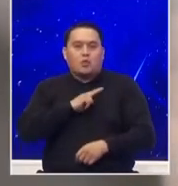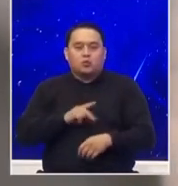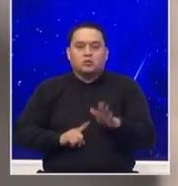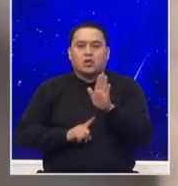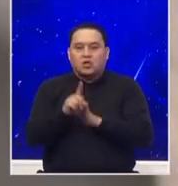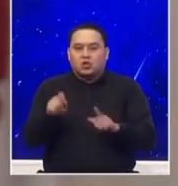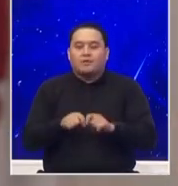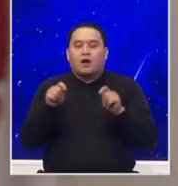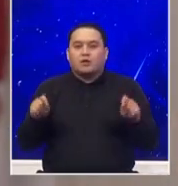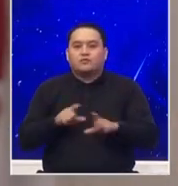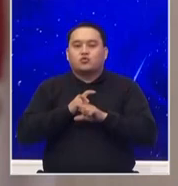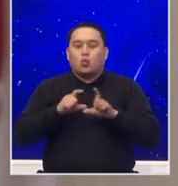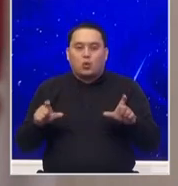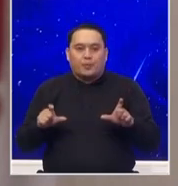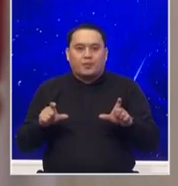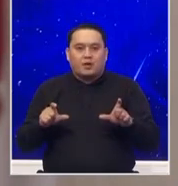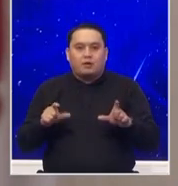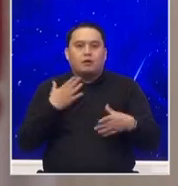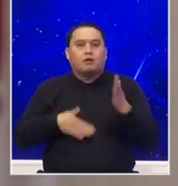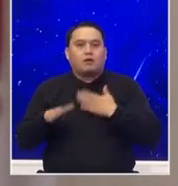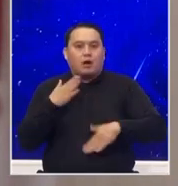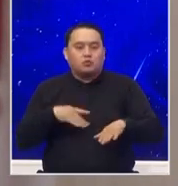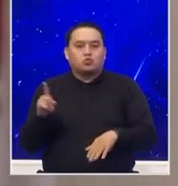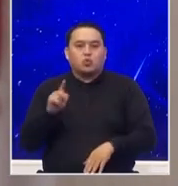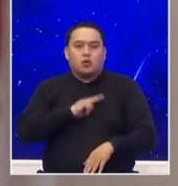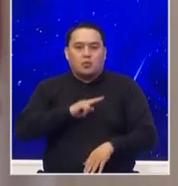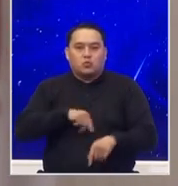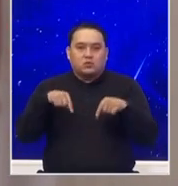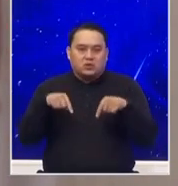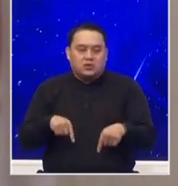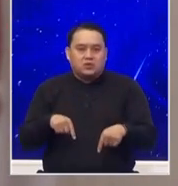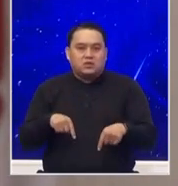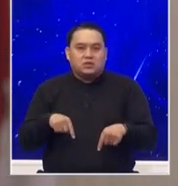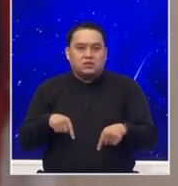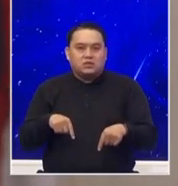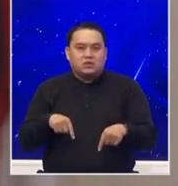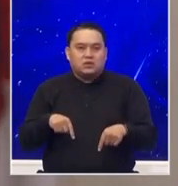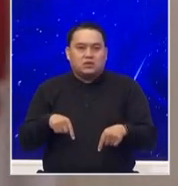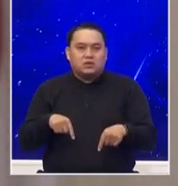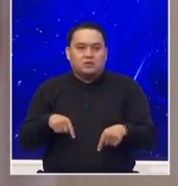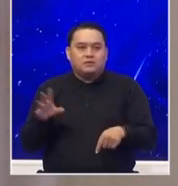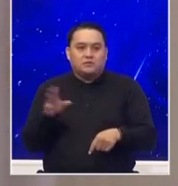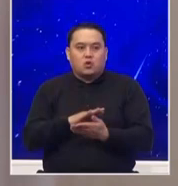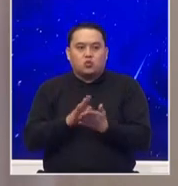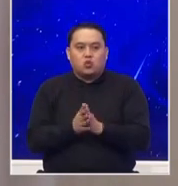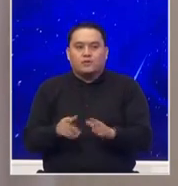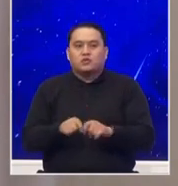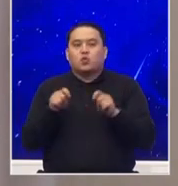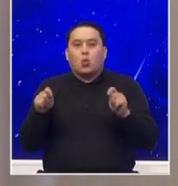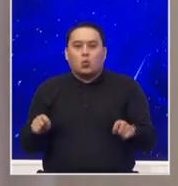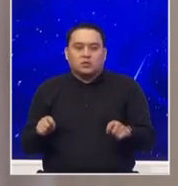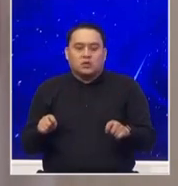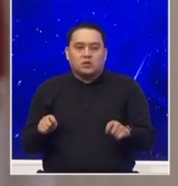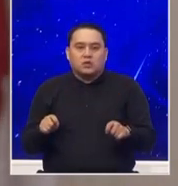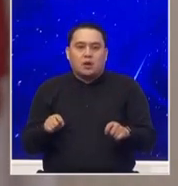начала открытия школы. И очень рада, что работаю здесь, потому что сделаны все условия как